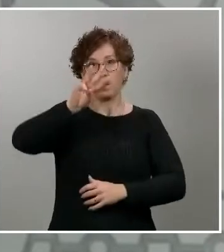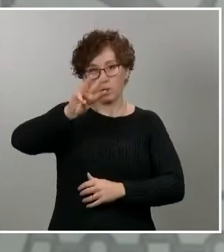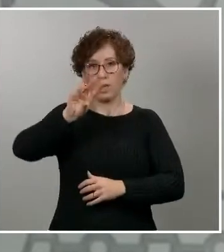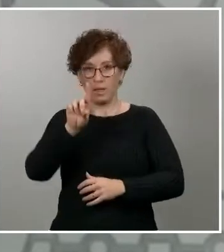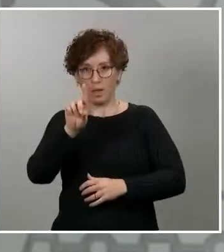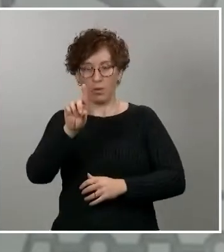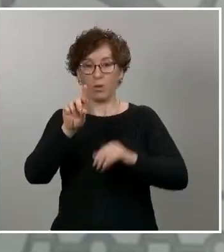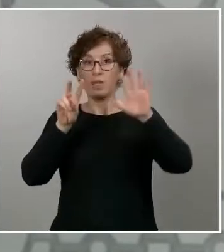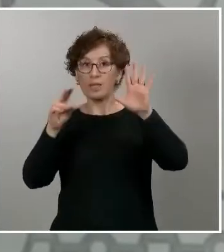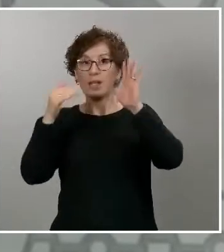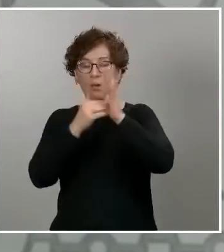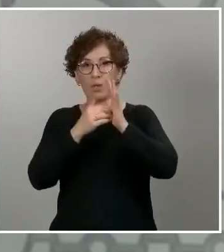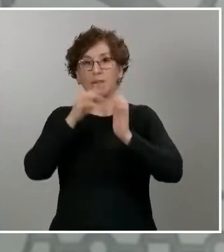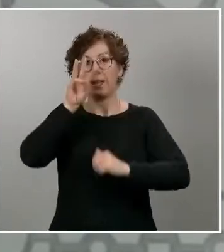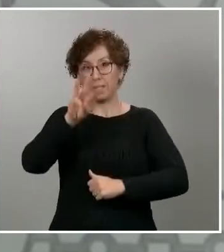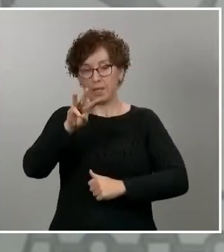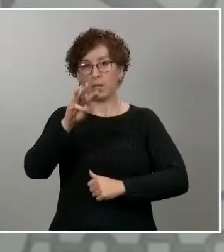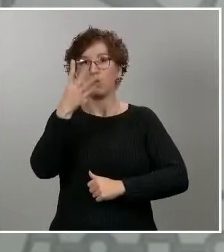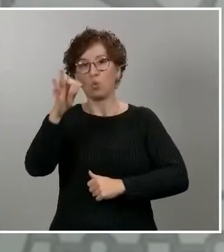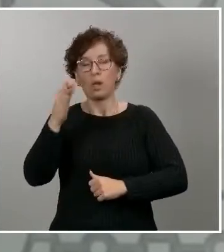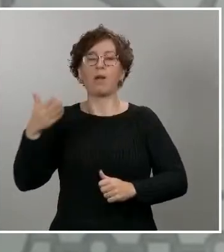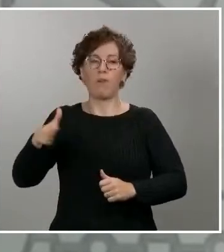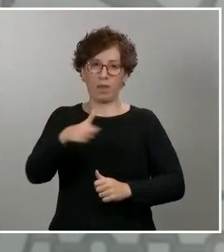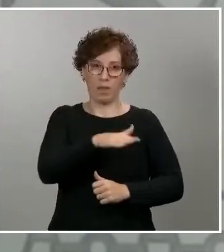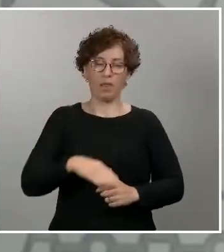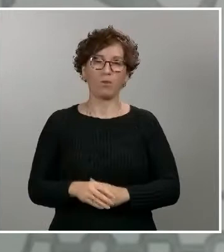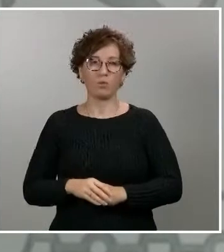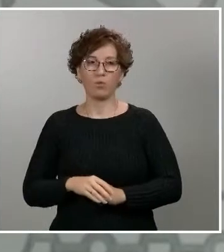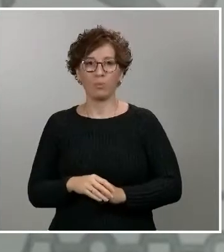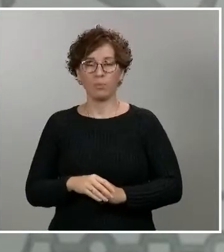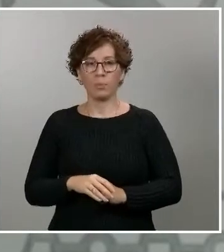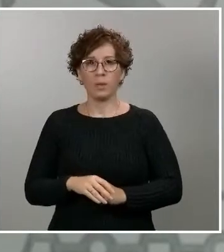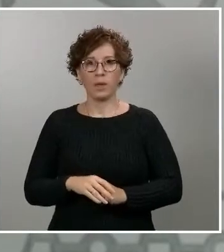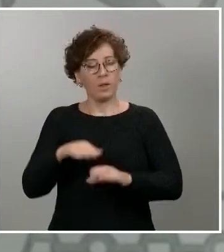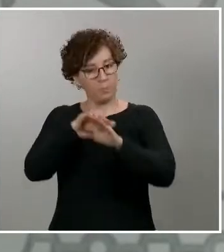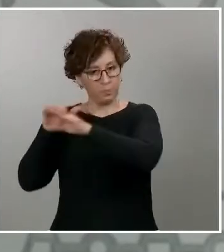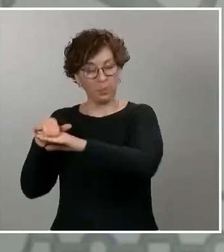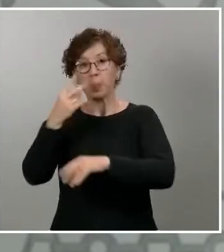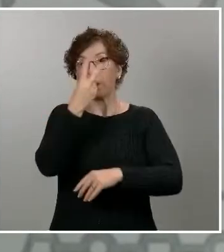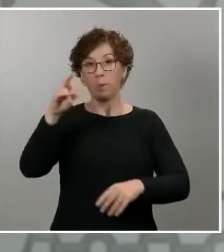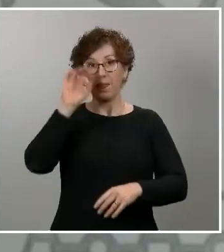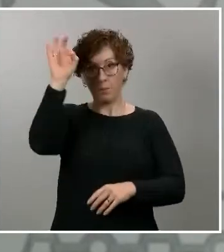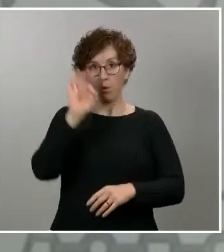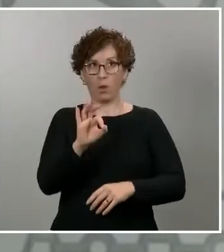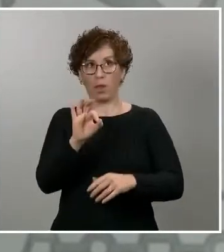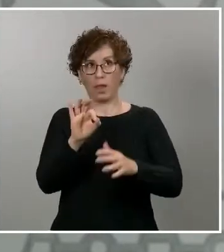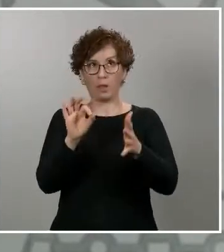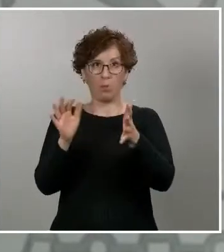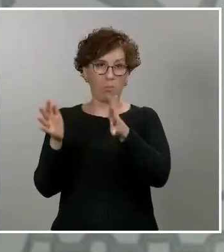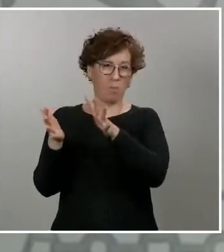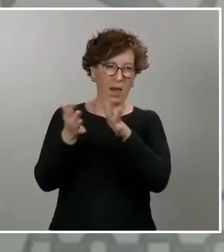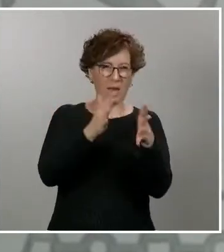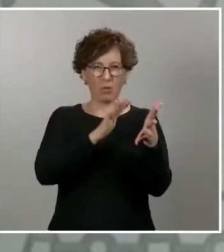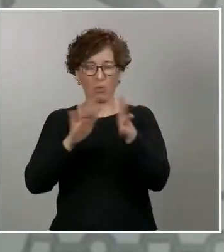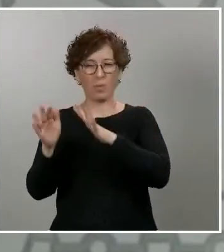.340 mortes. Por altra banda, el 20% aproximadament de les persones que fins ara